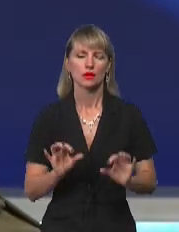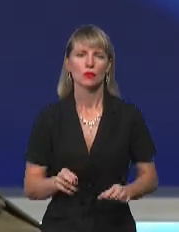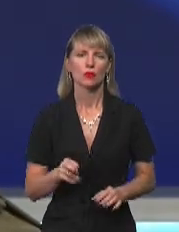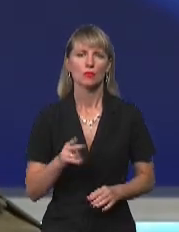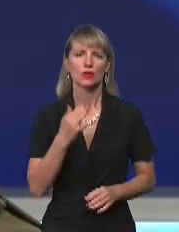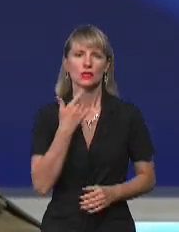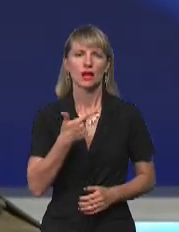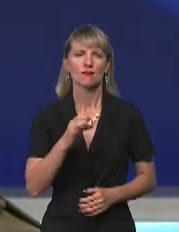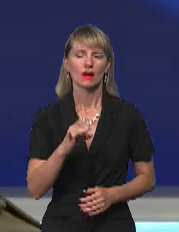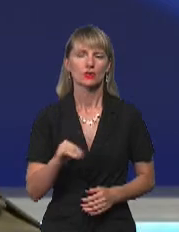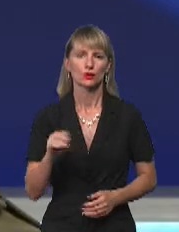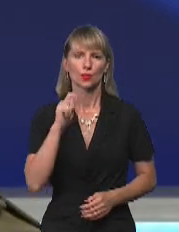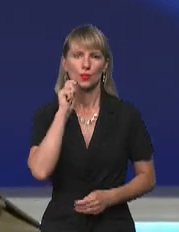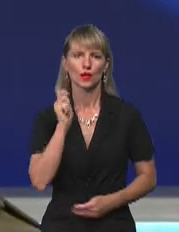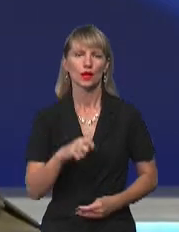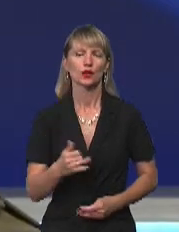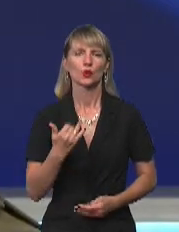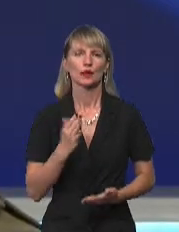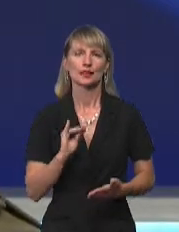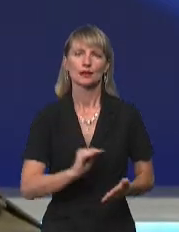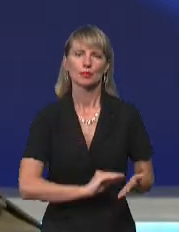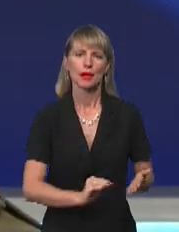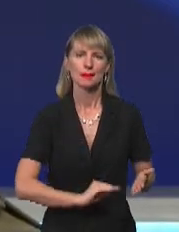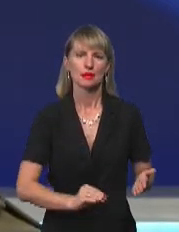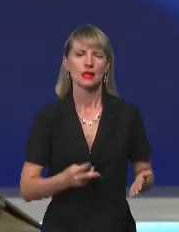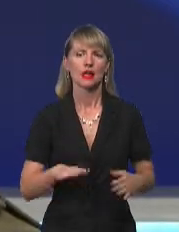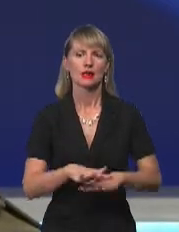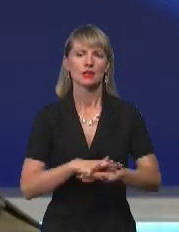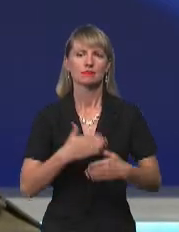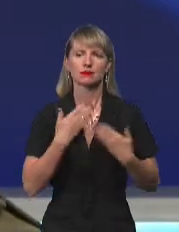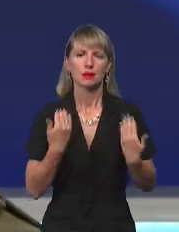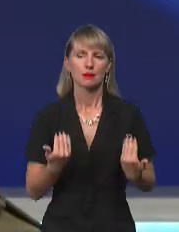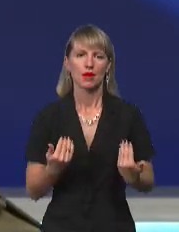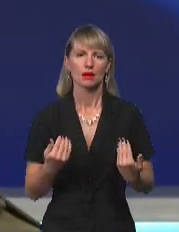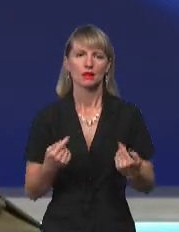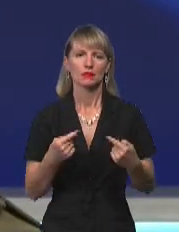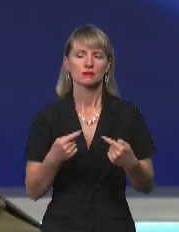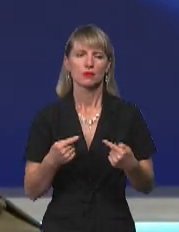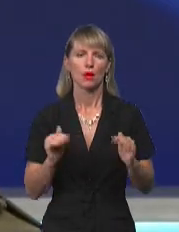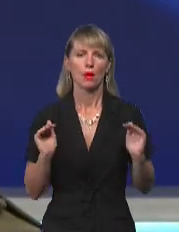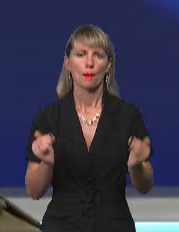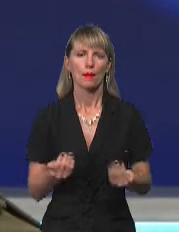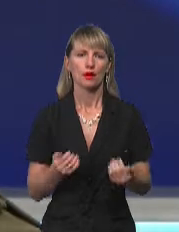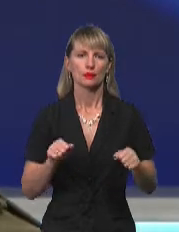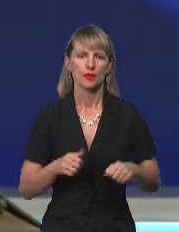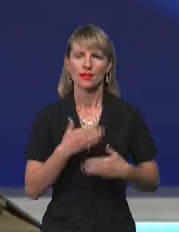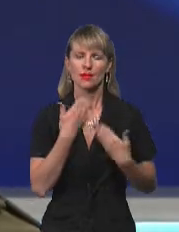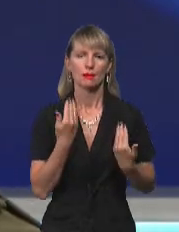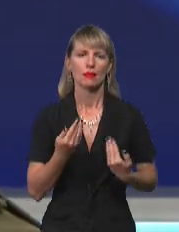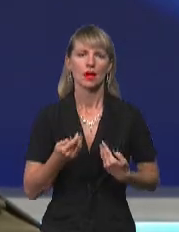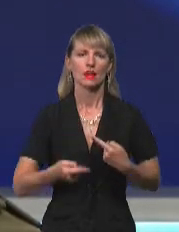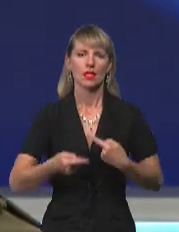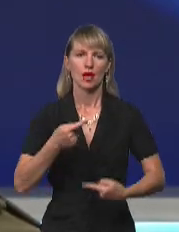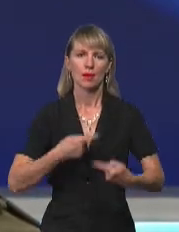гвардію України у нас і прописано, для населення немає що хвилюватися, ніяких обмежень прав і свобод немає. Навпаки,